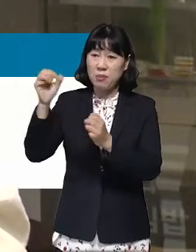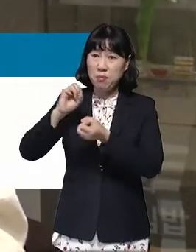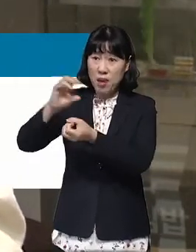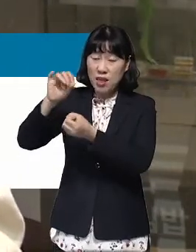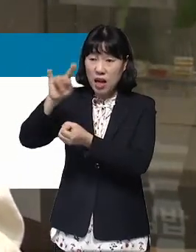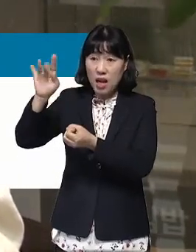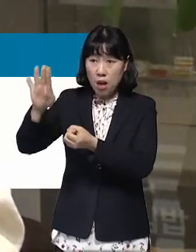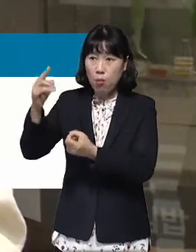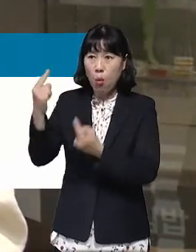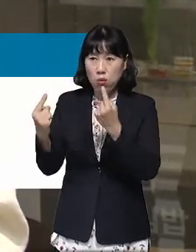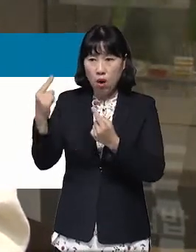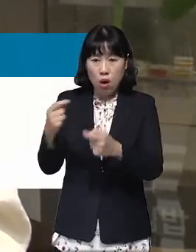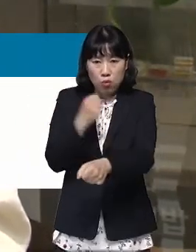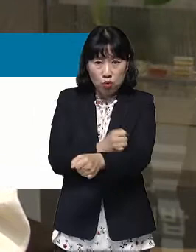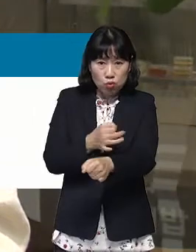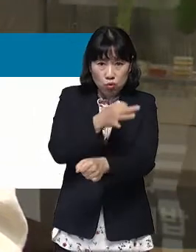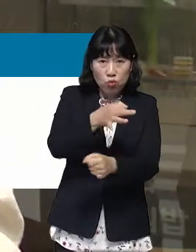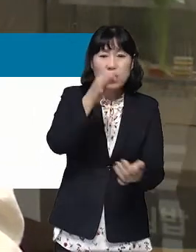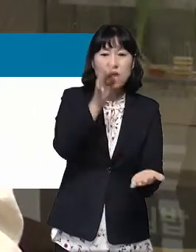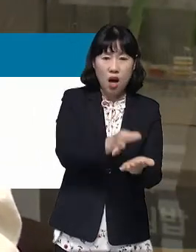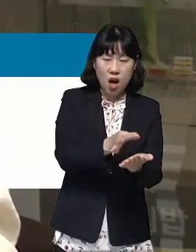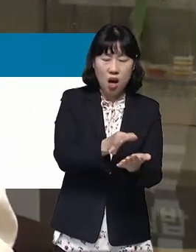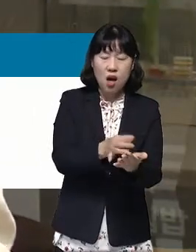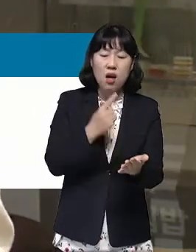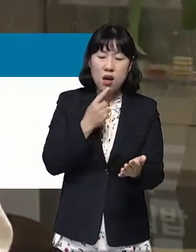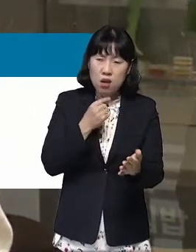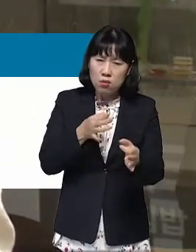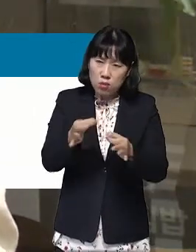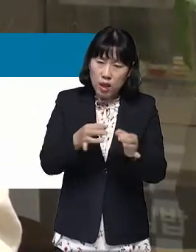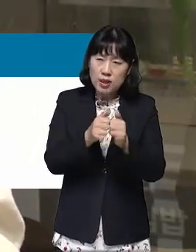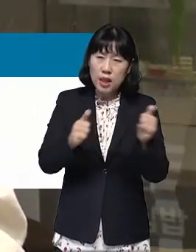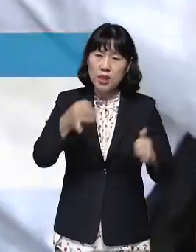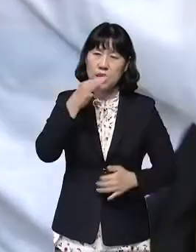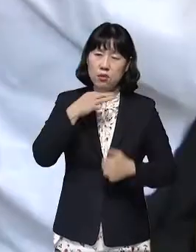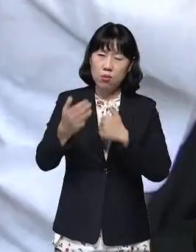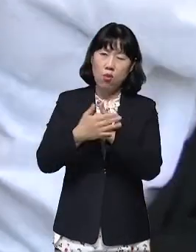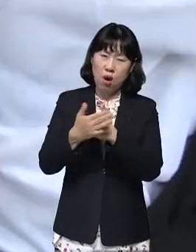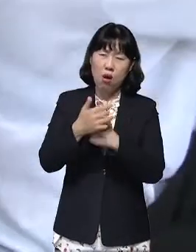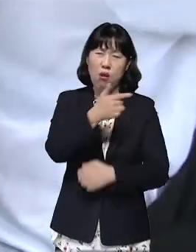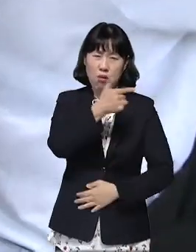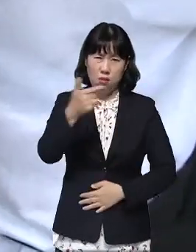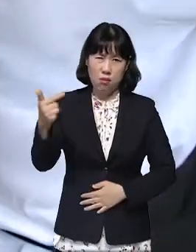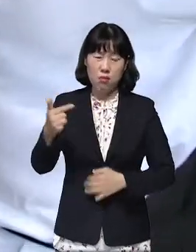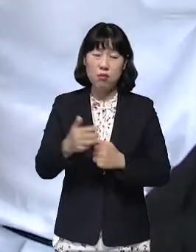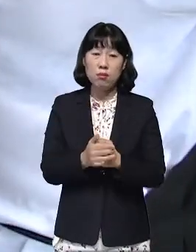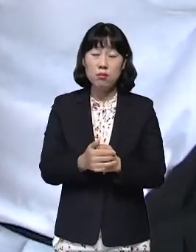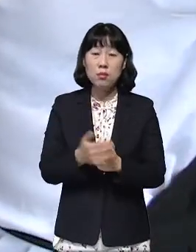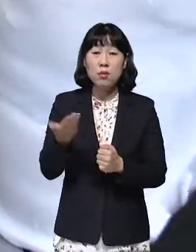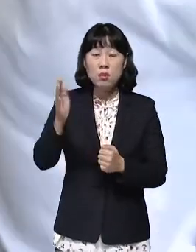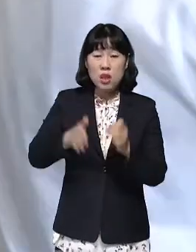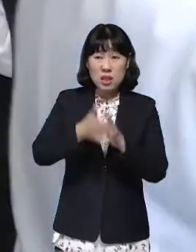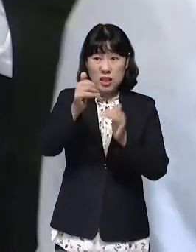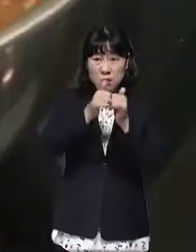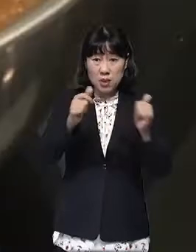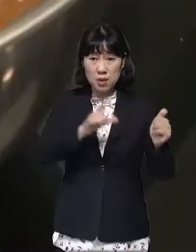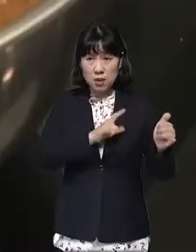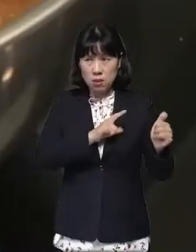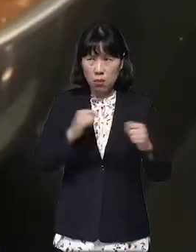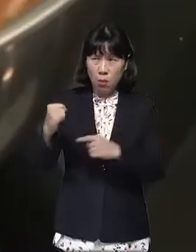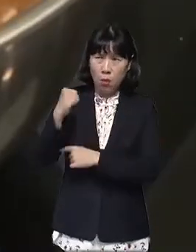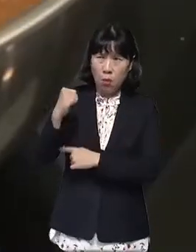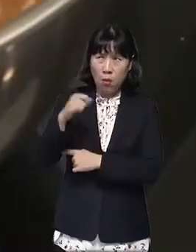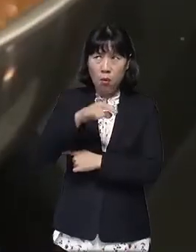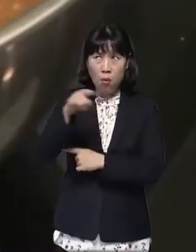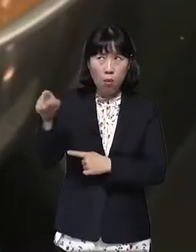때문에 저희 소상공인에게 엄청 많은 도움이 되고 있습니다. 하지만 시민들에게 인지도가 낮다는